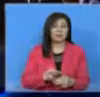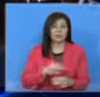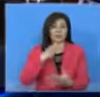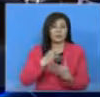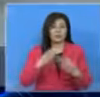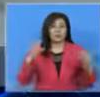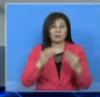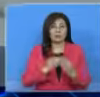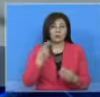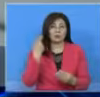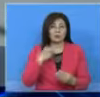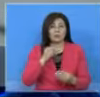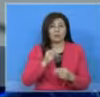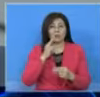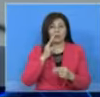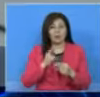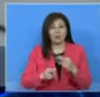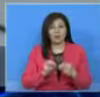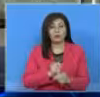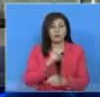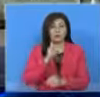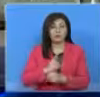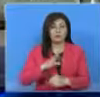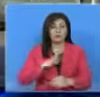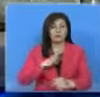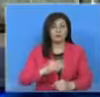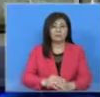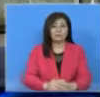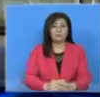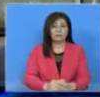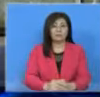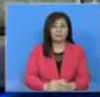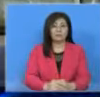сапалы аяқтауды тапсырды. Гүлсезім Әбдіжәлел, Дархан Мектеппай, Самат Қалекенов, Ақтөбе телеарнасы.